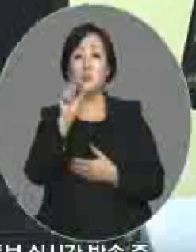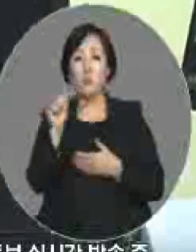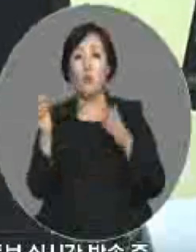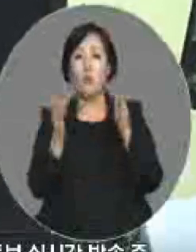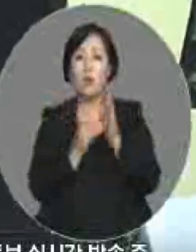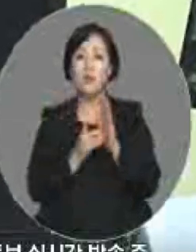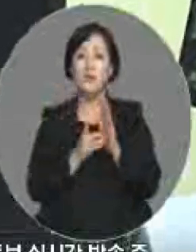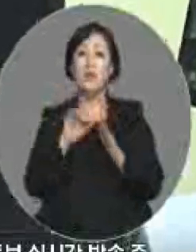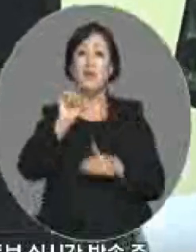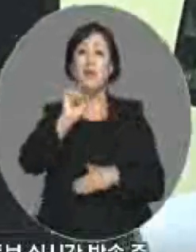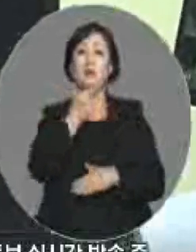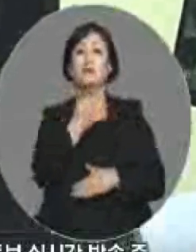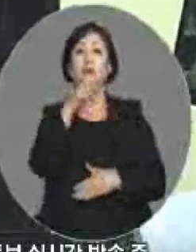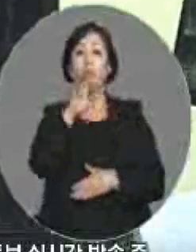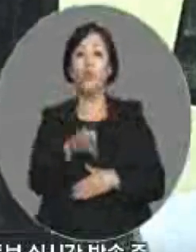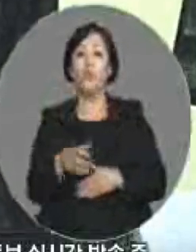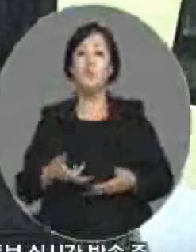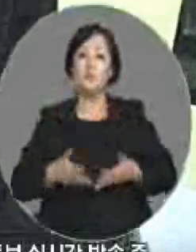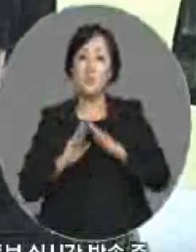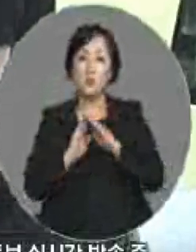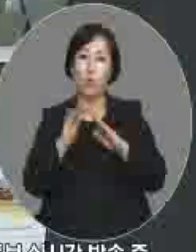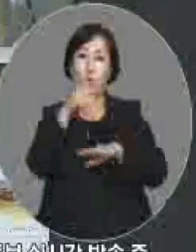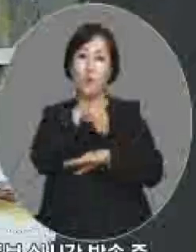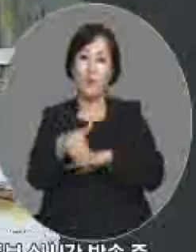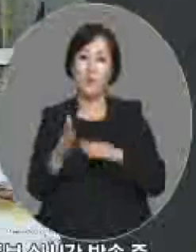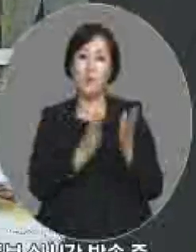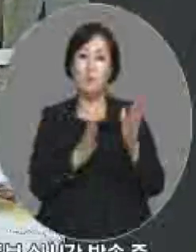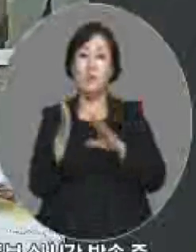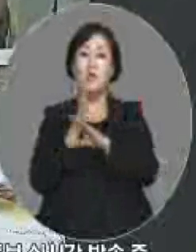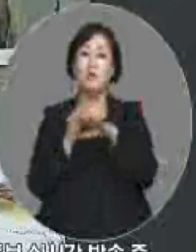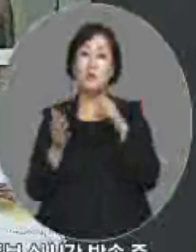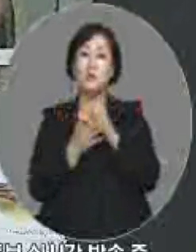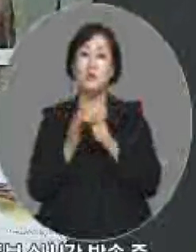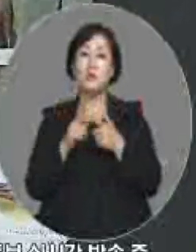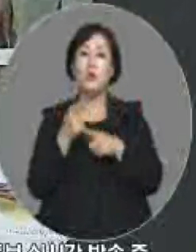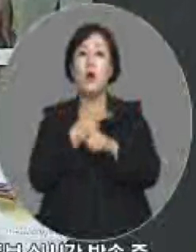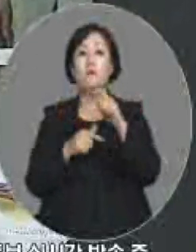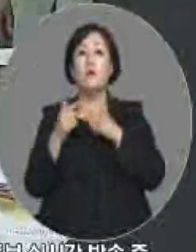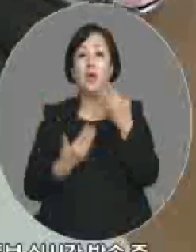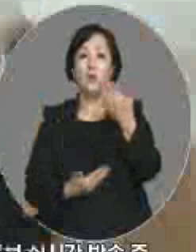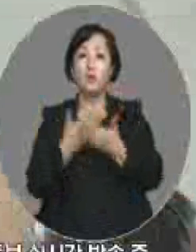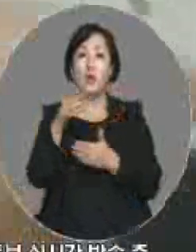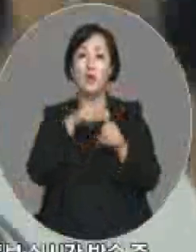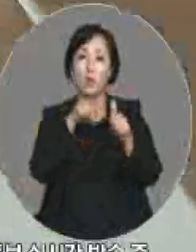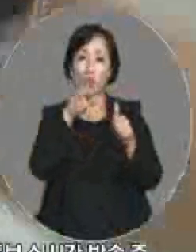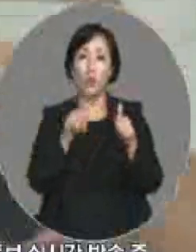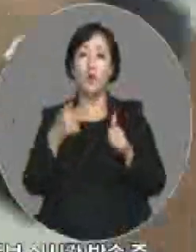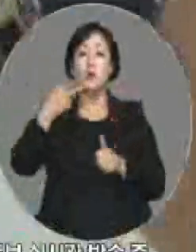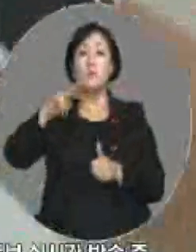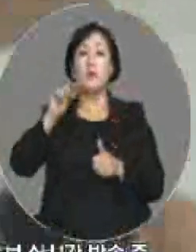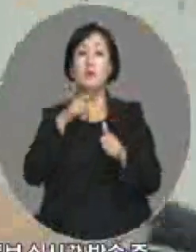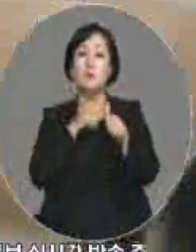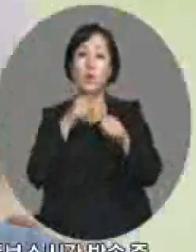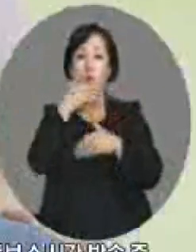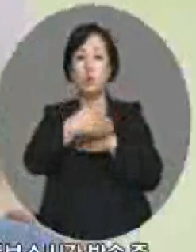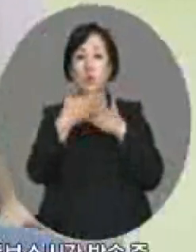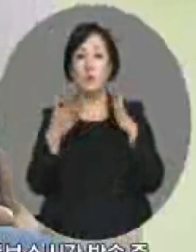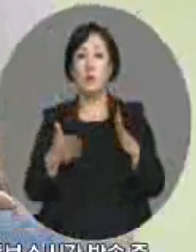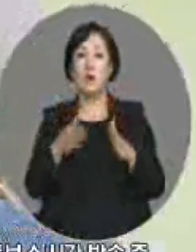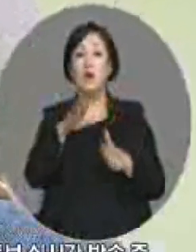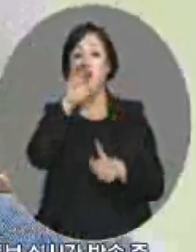이어 착공을 할 예정입니다. 창의 융합 교육을 위한 공간 혁신과 스마트 교실은 물론 좋은 컨텐츠 구상을 위한